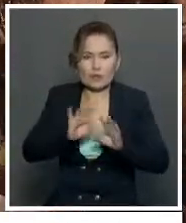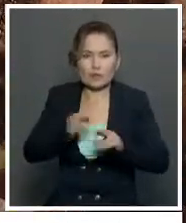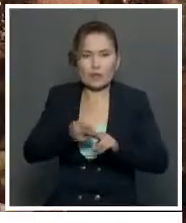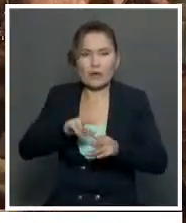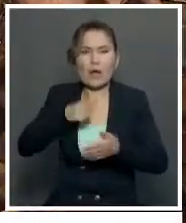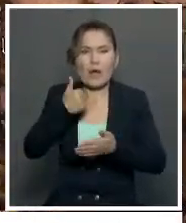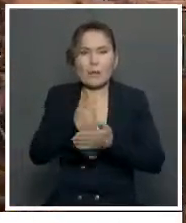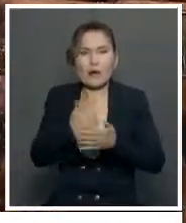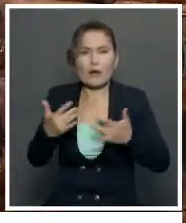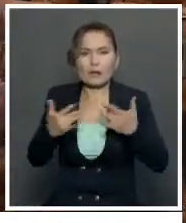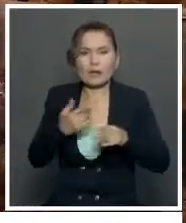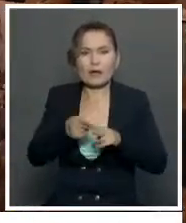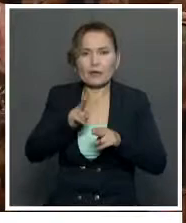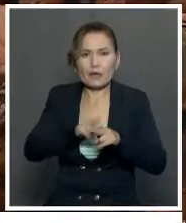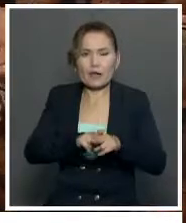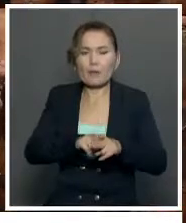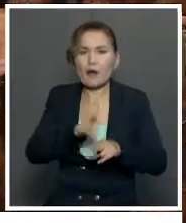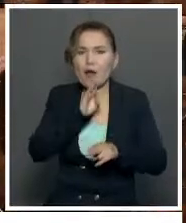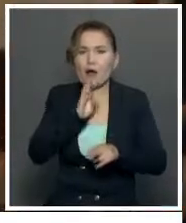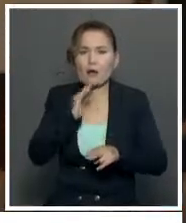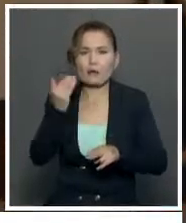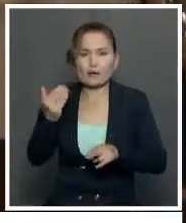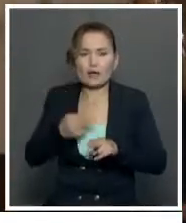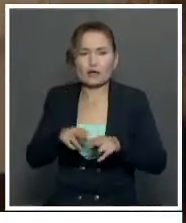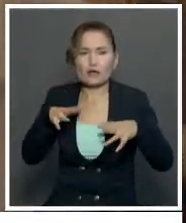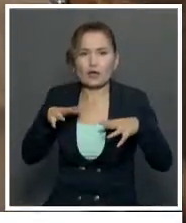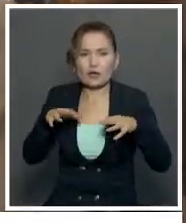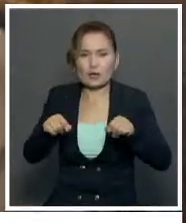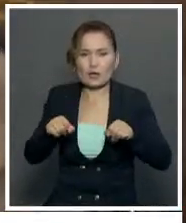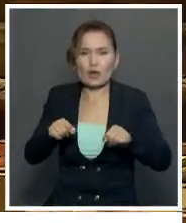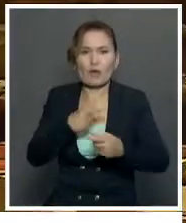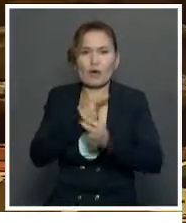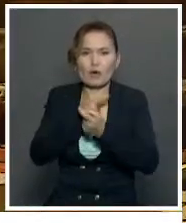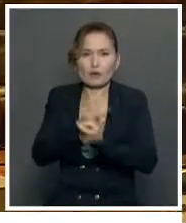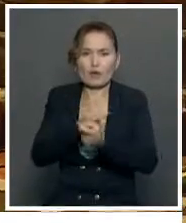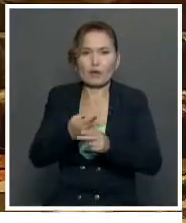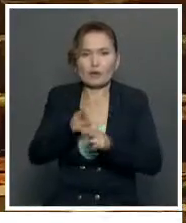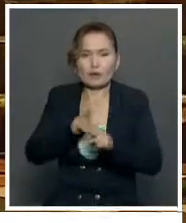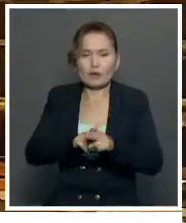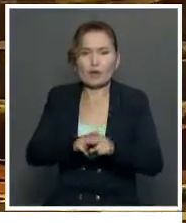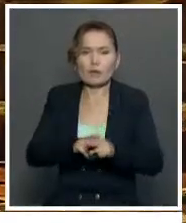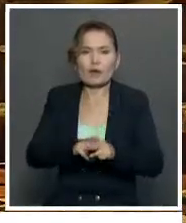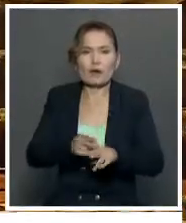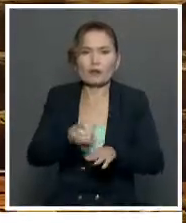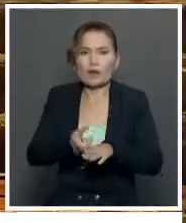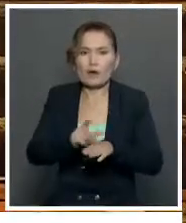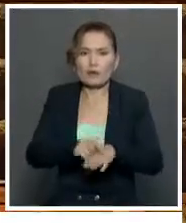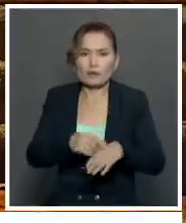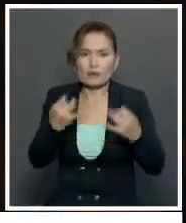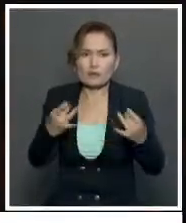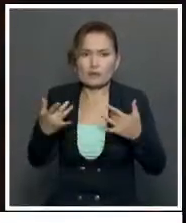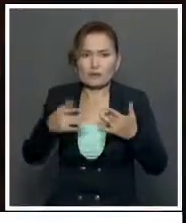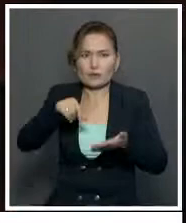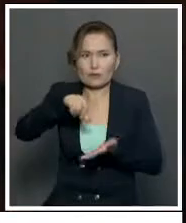басты кейіпкер ретінде Домалақ ана мен жауынгер Ержүрек Бәйдібек батырдың бейнесі келтірілген.